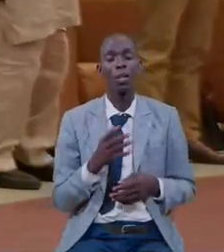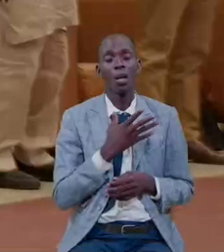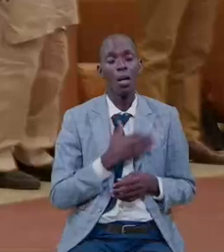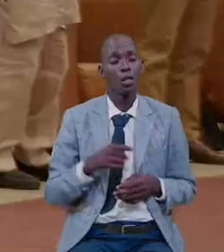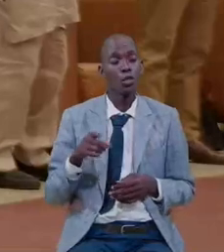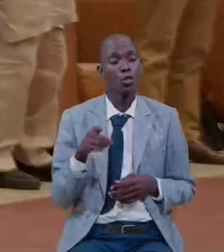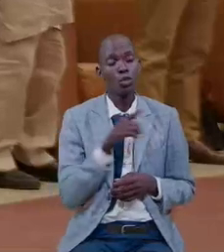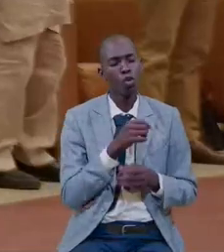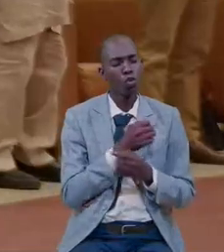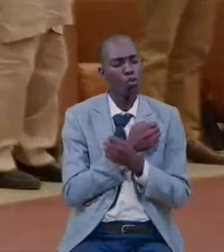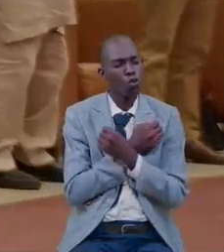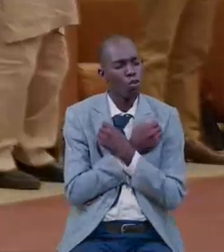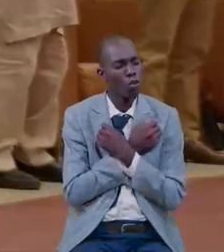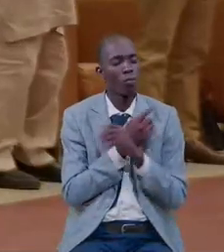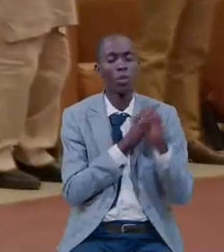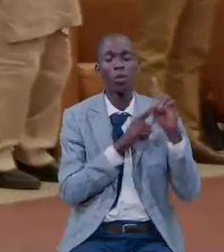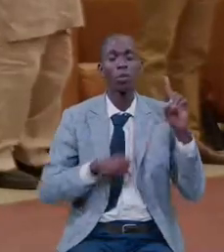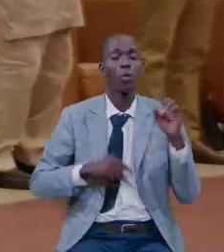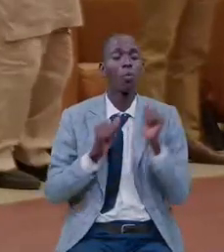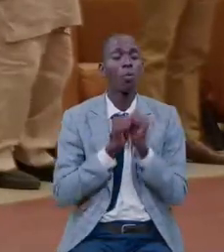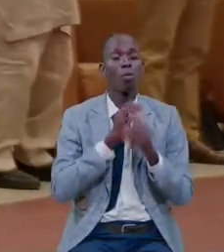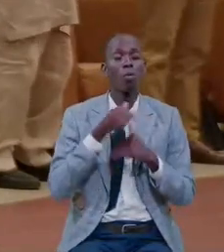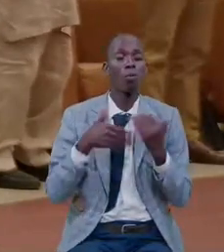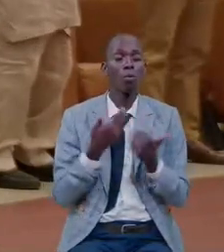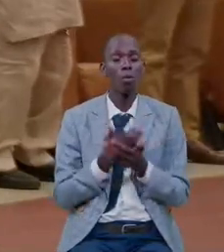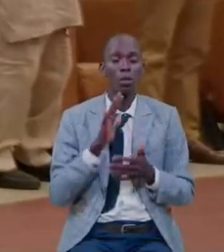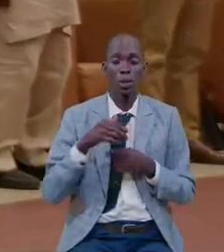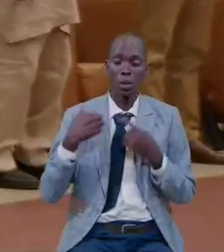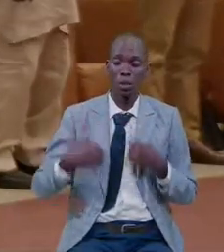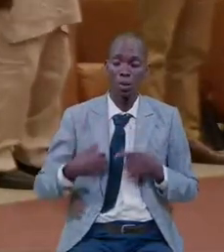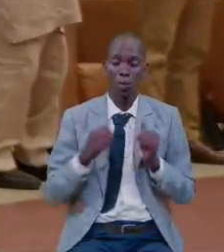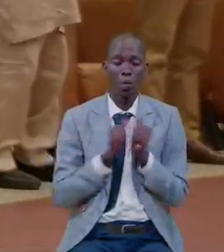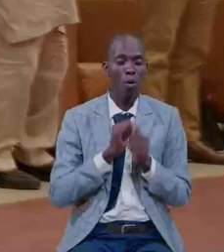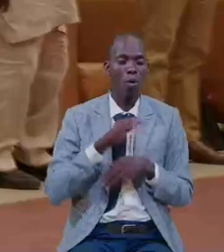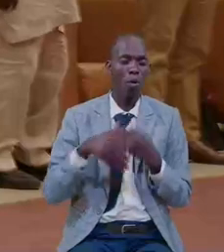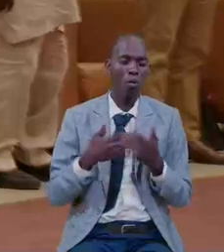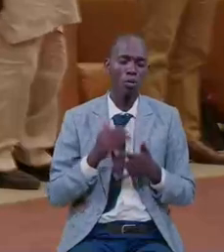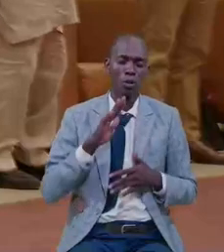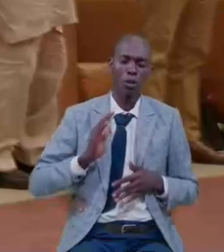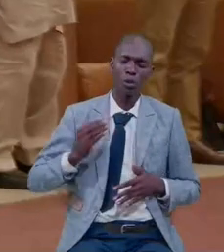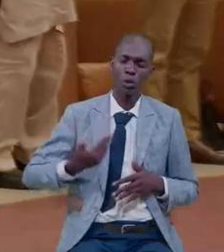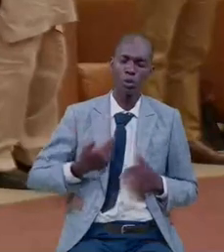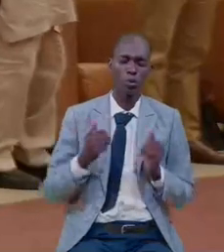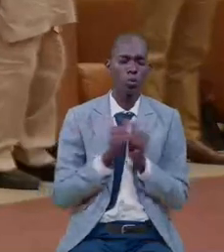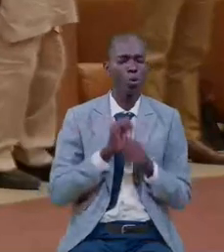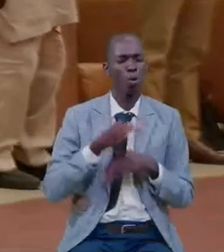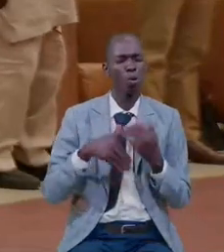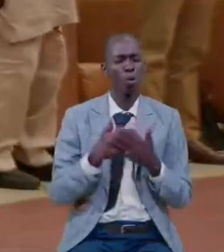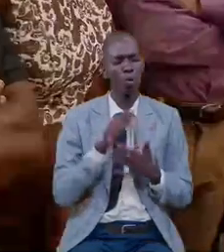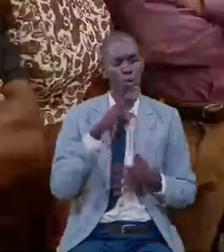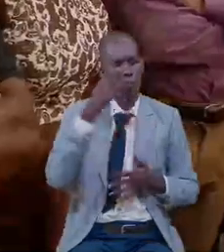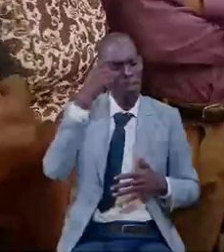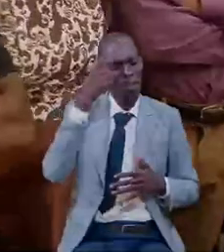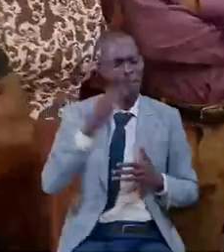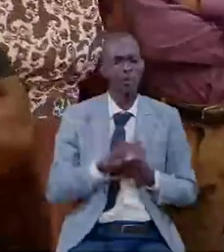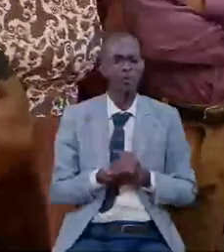aimez le Seigneur de tout votre cœur, de toute votre âme, de toute votre pensée.